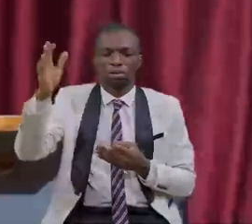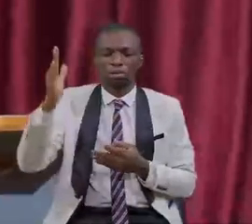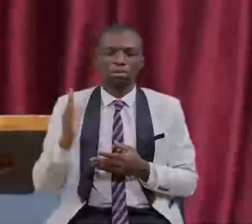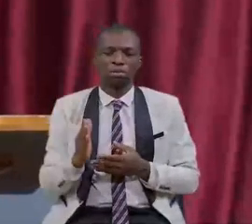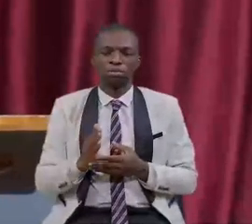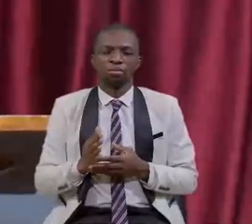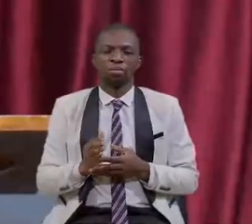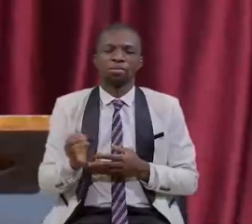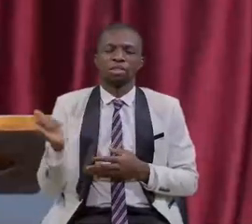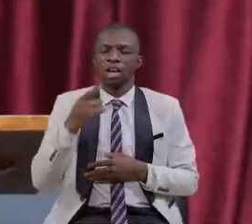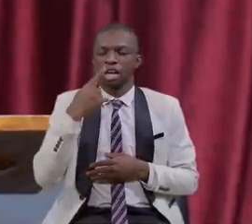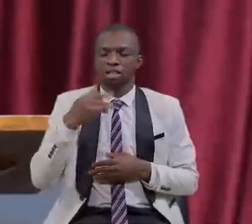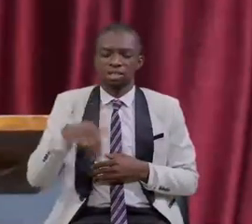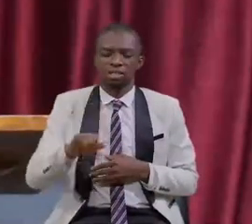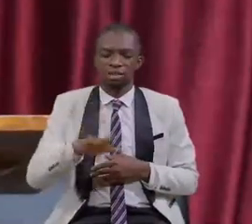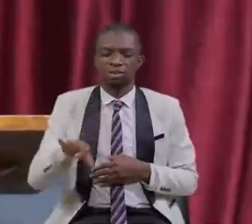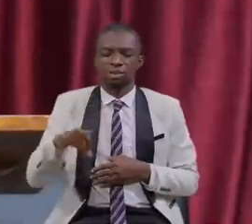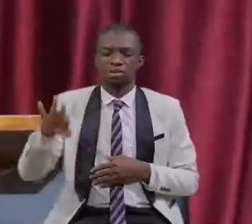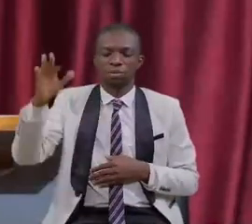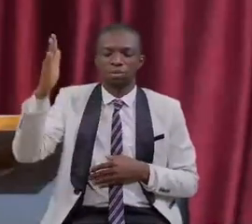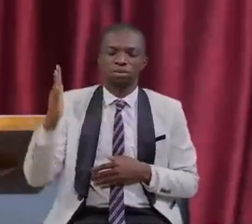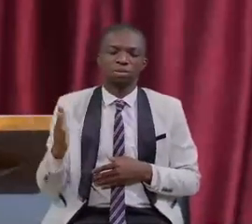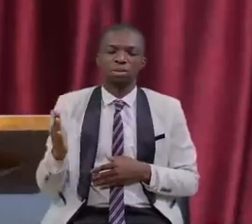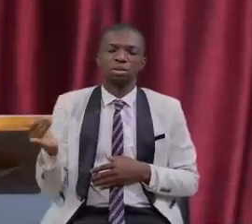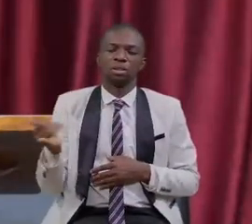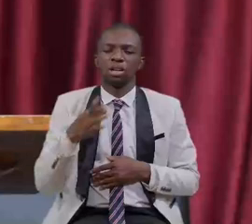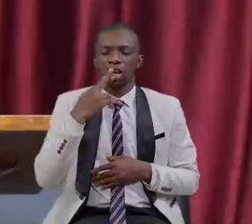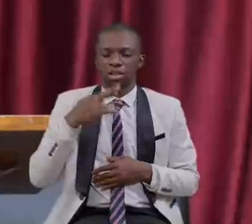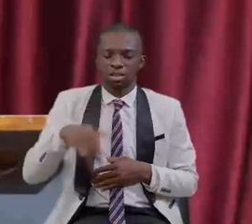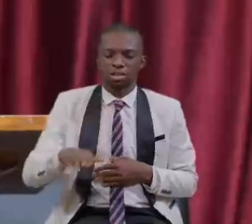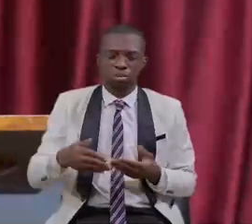nous sommes encore enfants de Dieu. Nous sommes nés de nouveau.